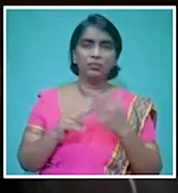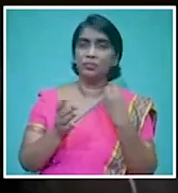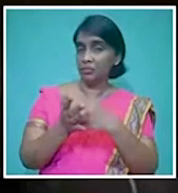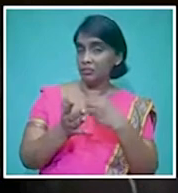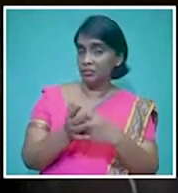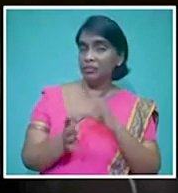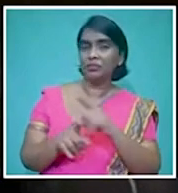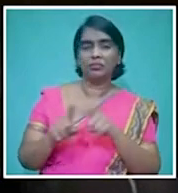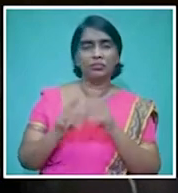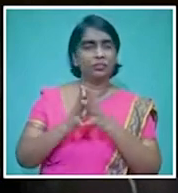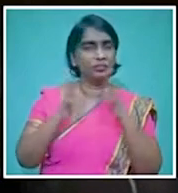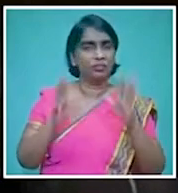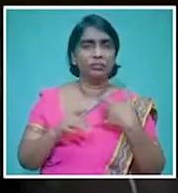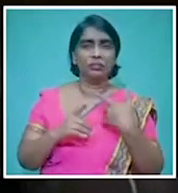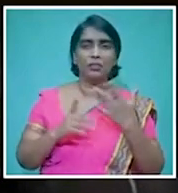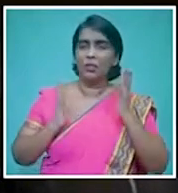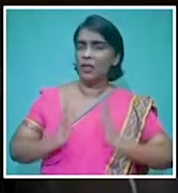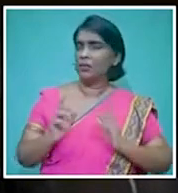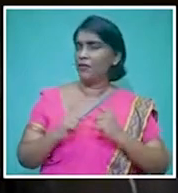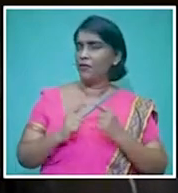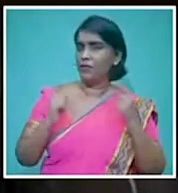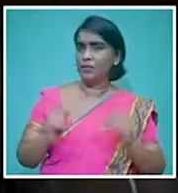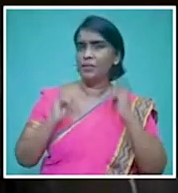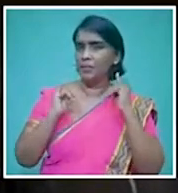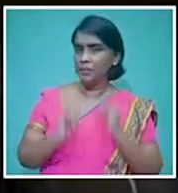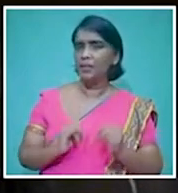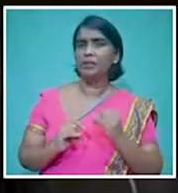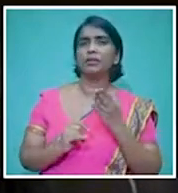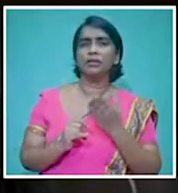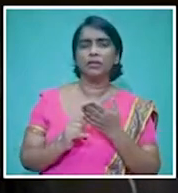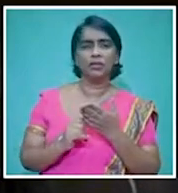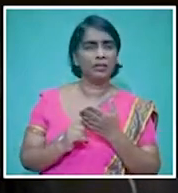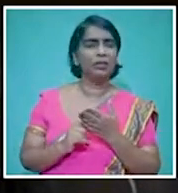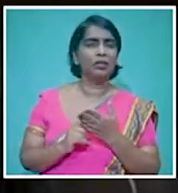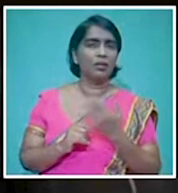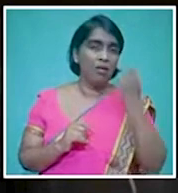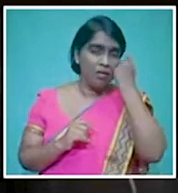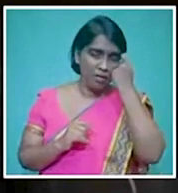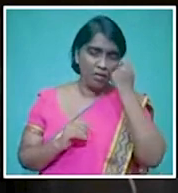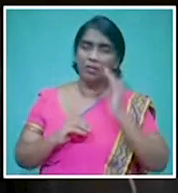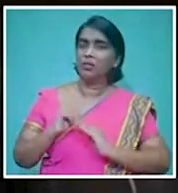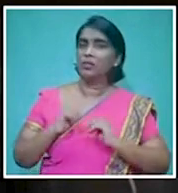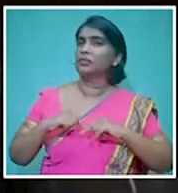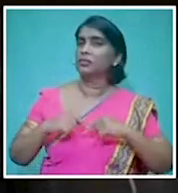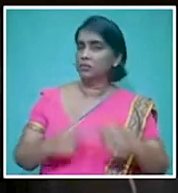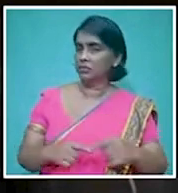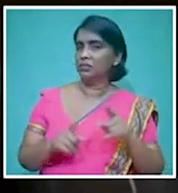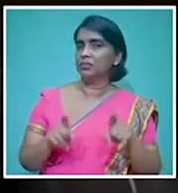වෙන ඉතාමත්ම මානව විරෝධී අමනුෂ්‍ය මේ ආකල්ප සහ ක්‍රියාකලාප